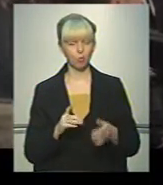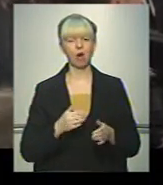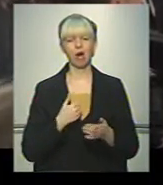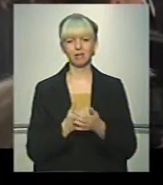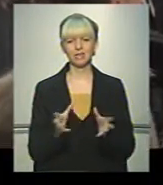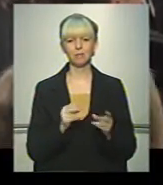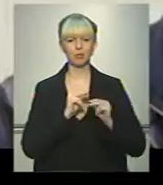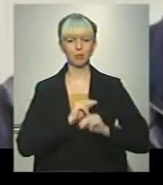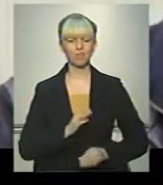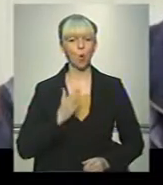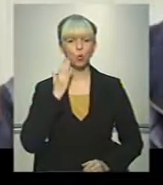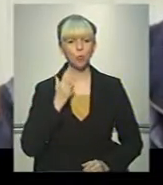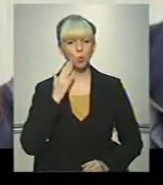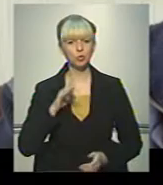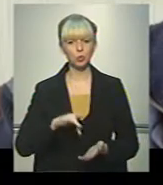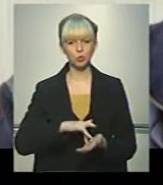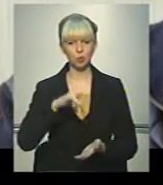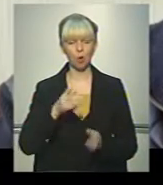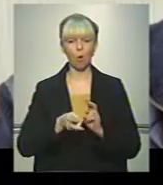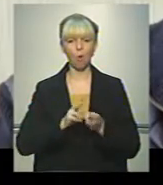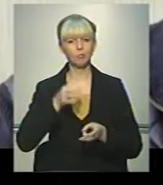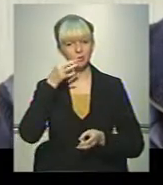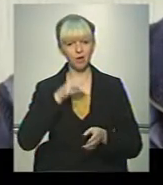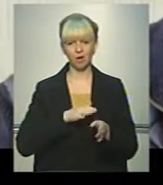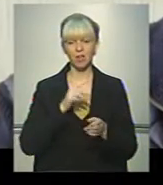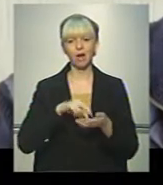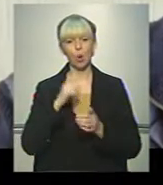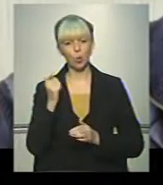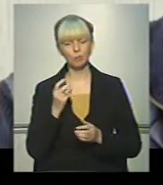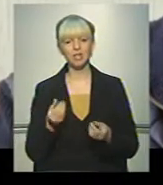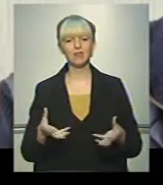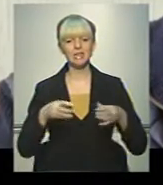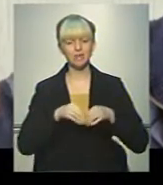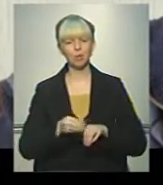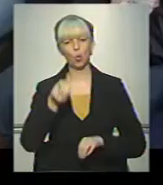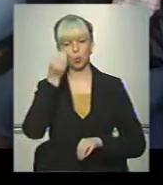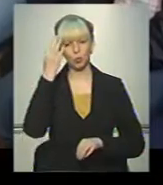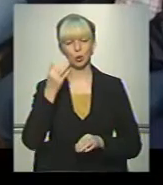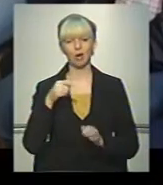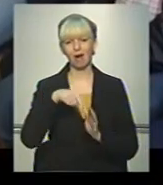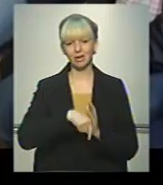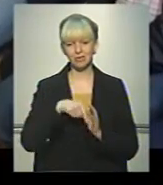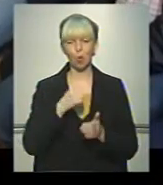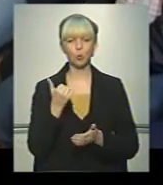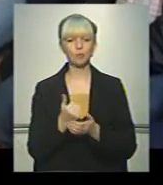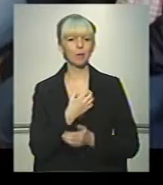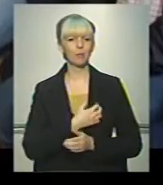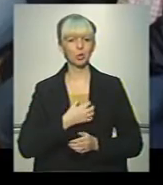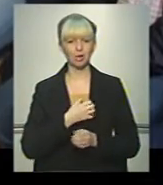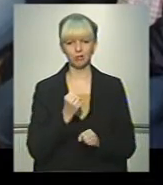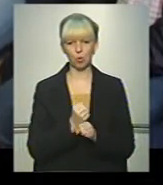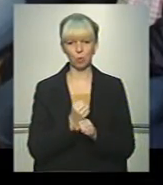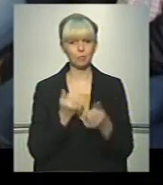активно співпрацювати із румунською столицею. Обмін досвідом в економічному, інвестиційному та культурних аспектах – головні пріоритети